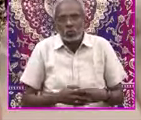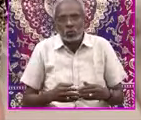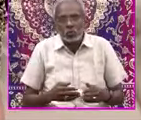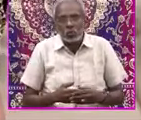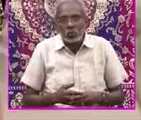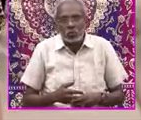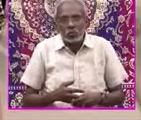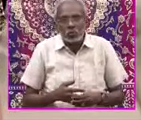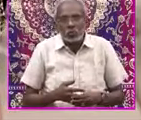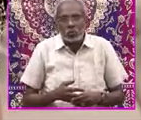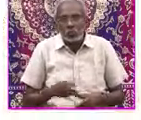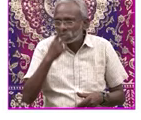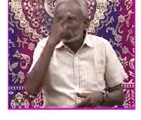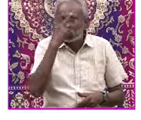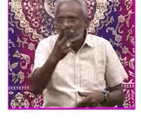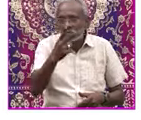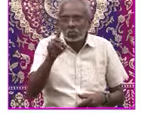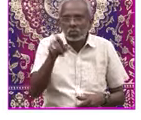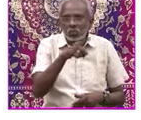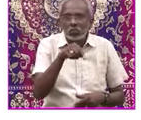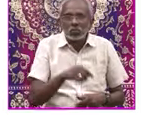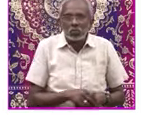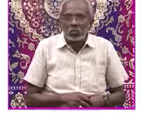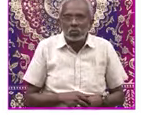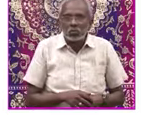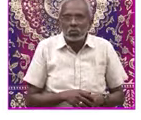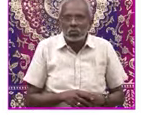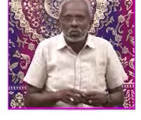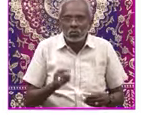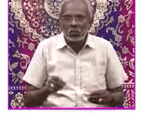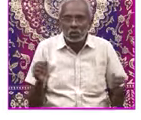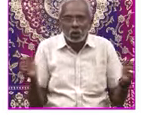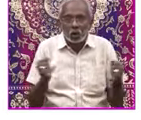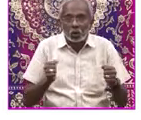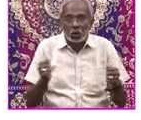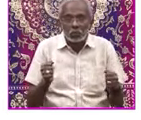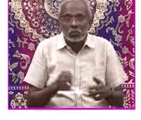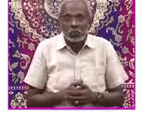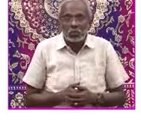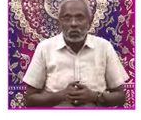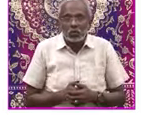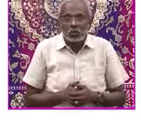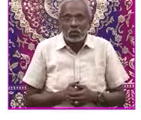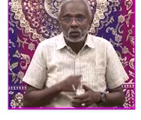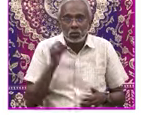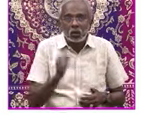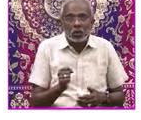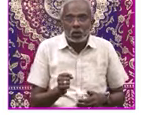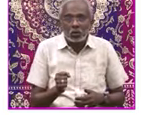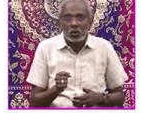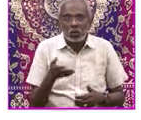பாடலை நன்றாக கவனியுங்கள் மாணவர்களே. கலிங்க படையின் நடுக்கம். எதுக்குள்